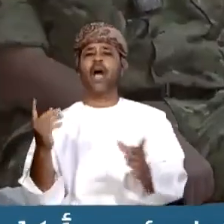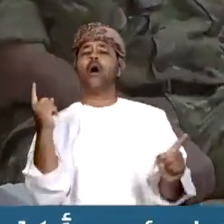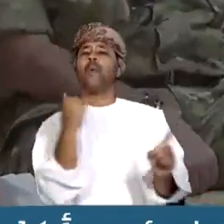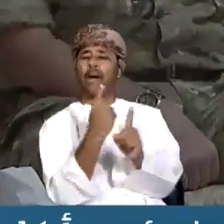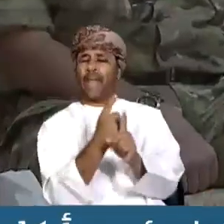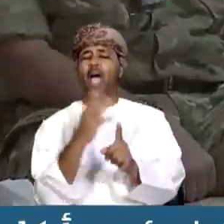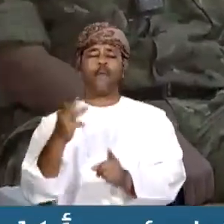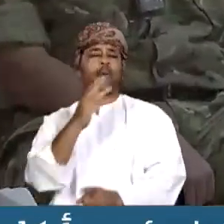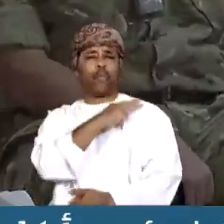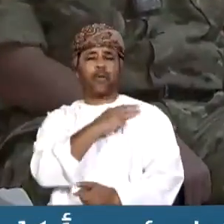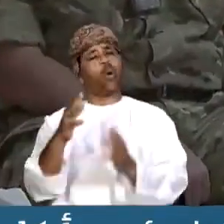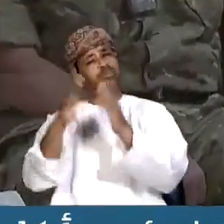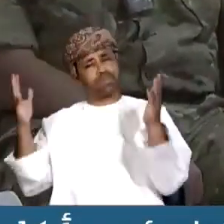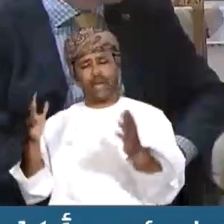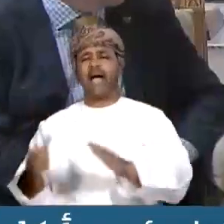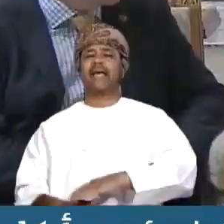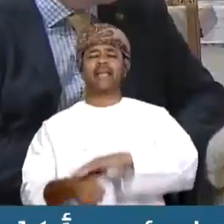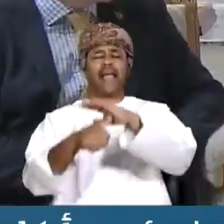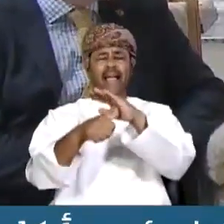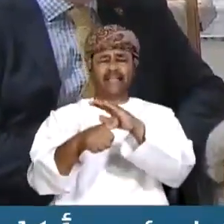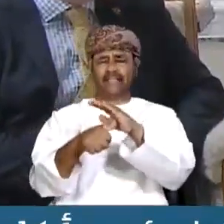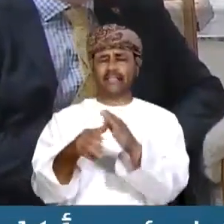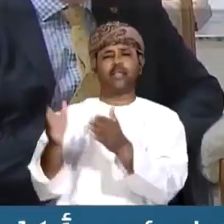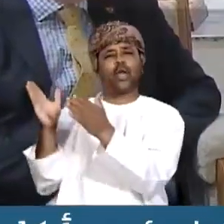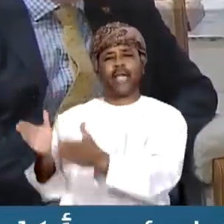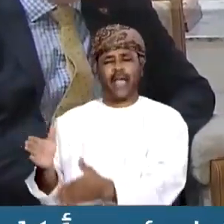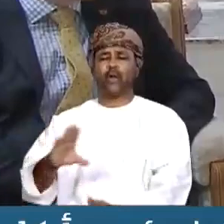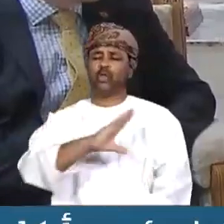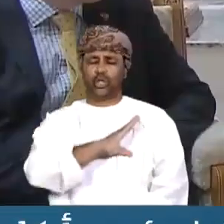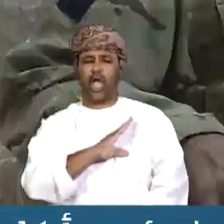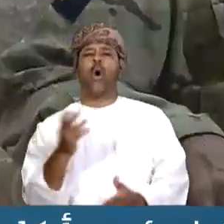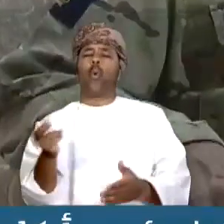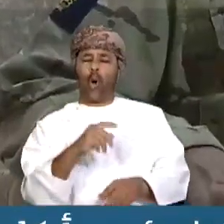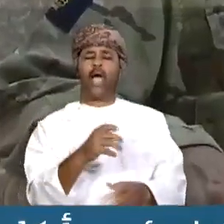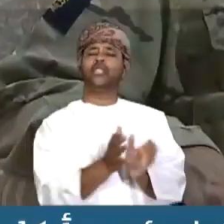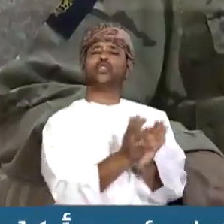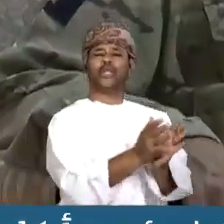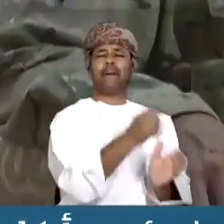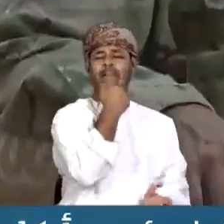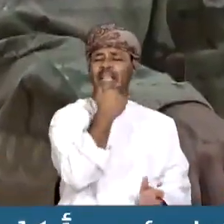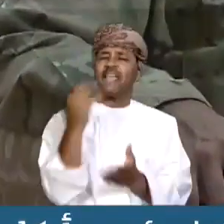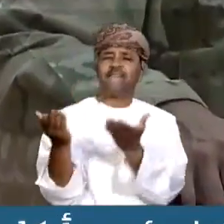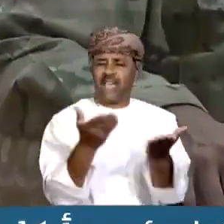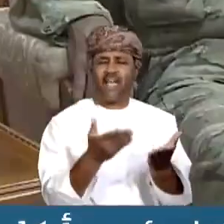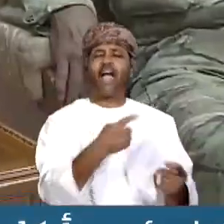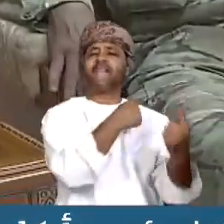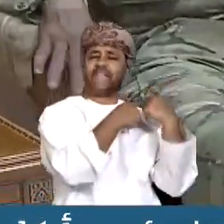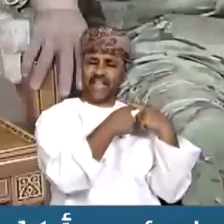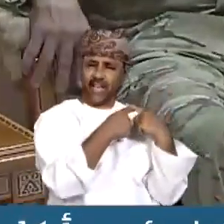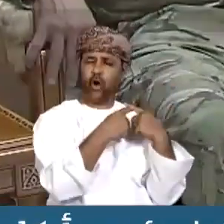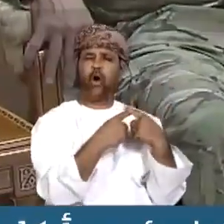من كبار الضباط برئاسة أركان قوات السلطان المسلحة، كما حضرها من الجانب البريطاني الفريق